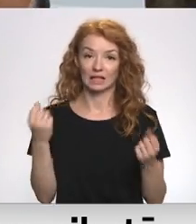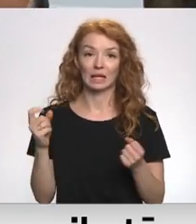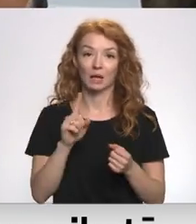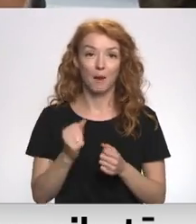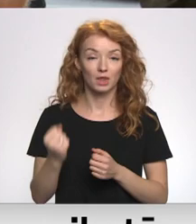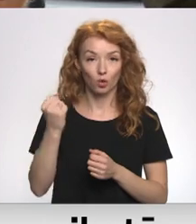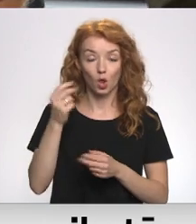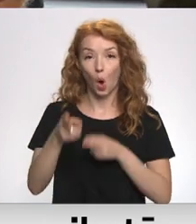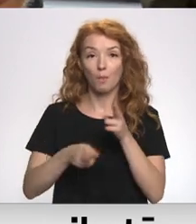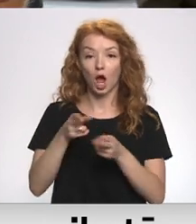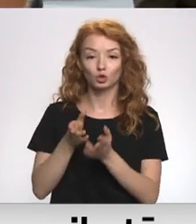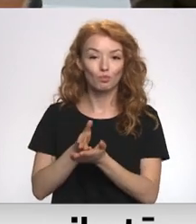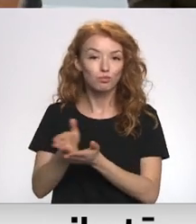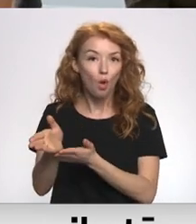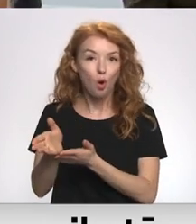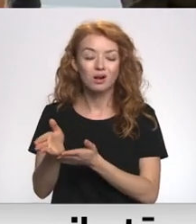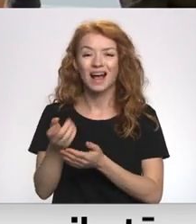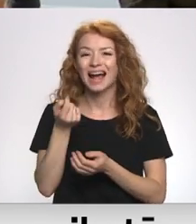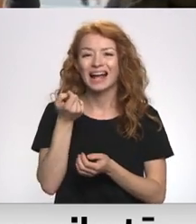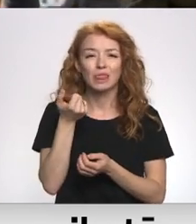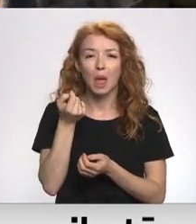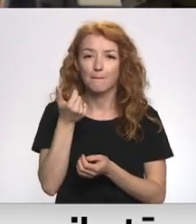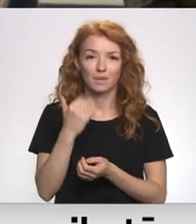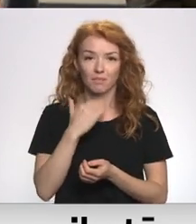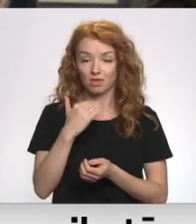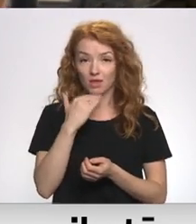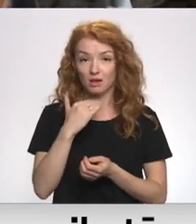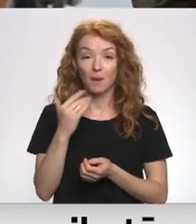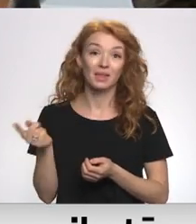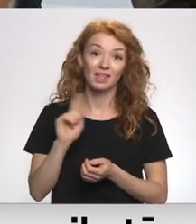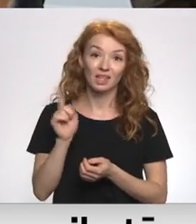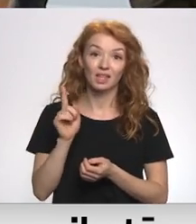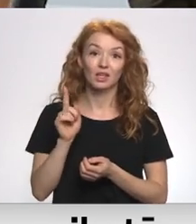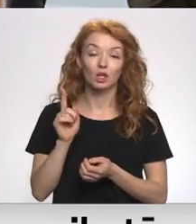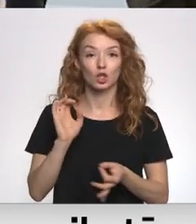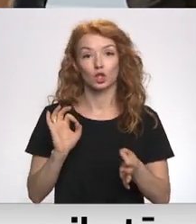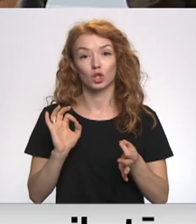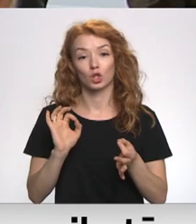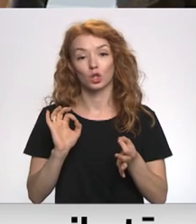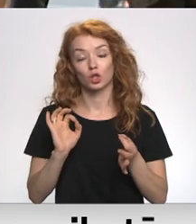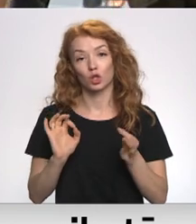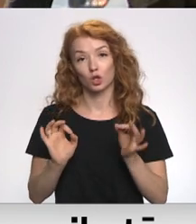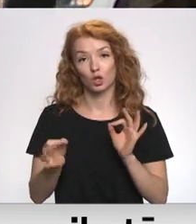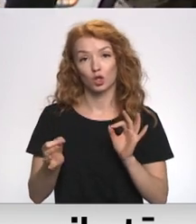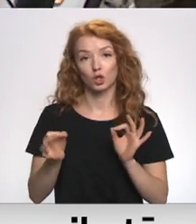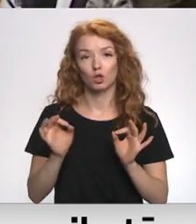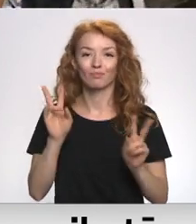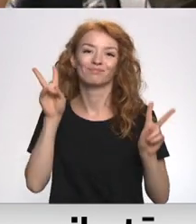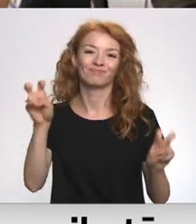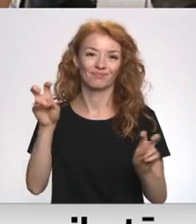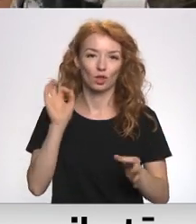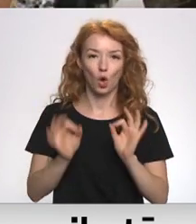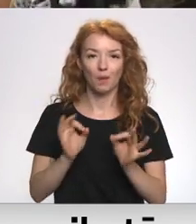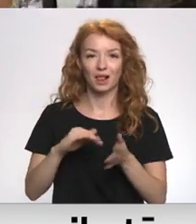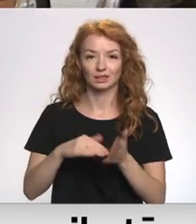Operācija blokā ir knapi pietiekami. Ir stipri normāli, ir normāli pēdiņās. Stipri normāli